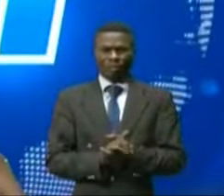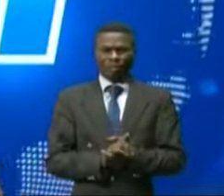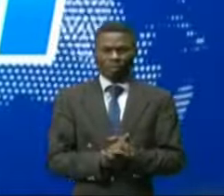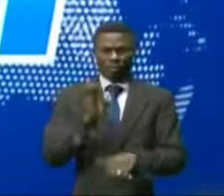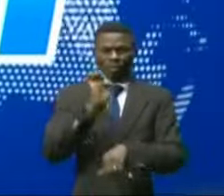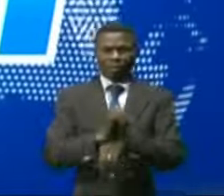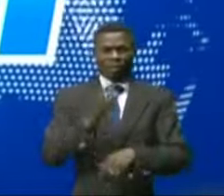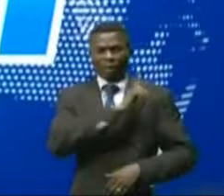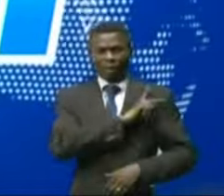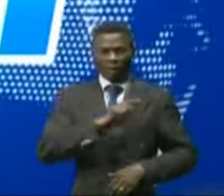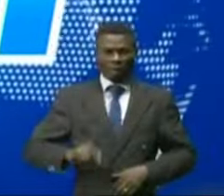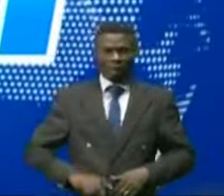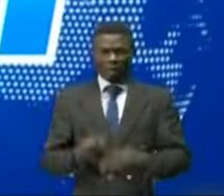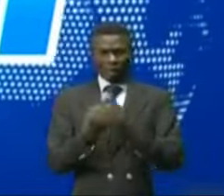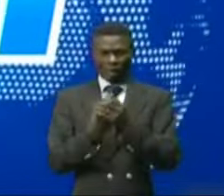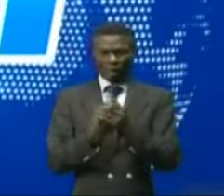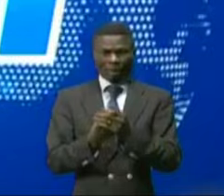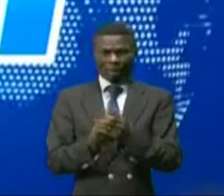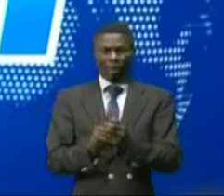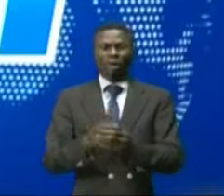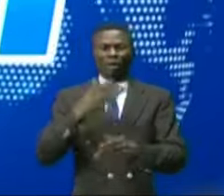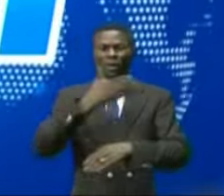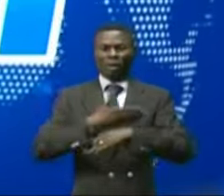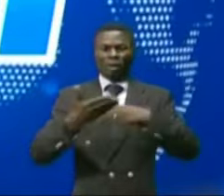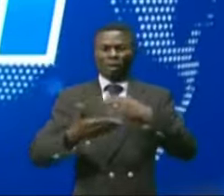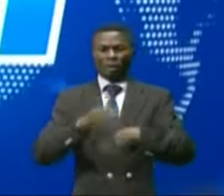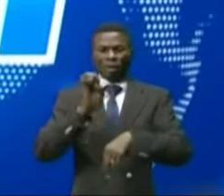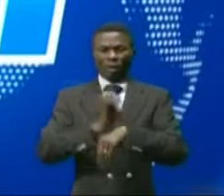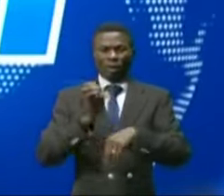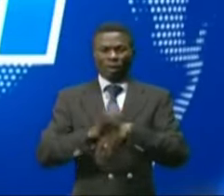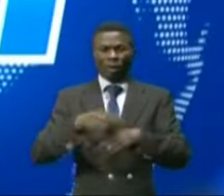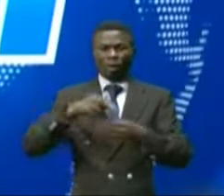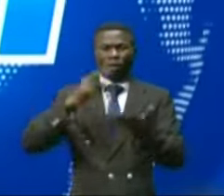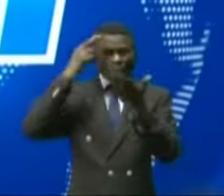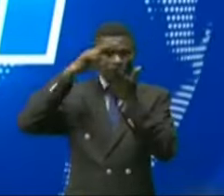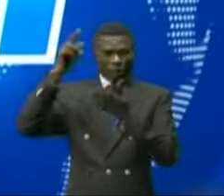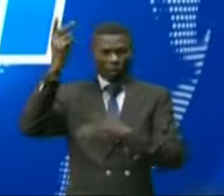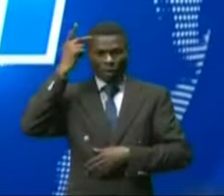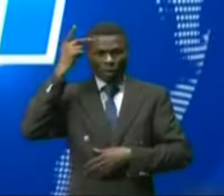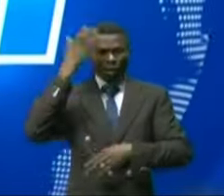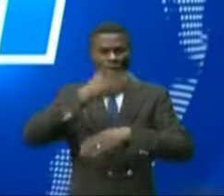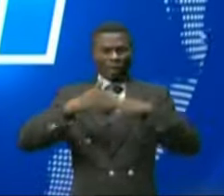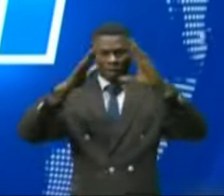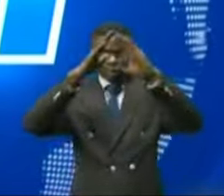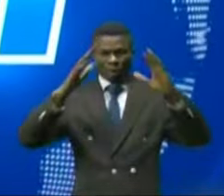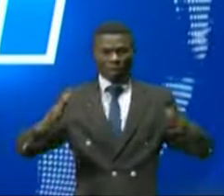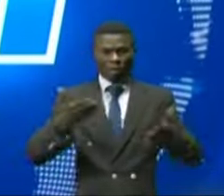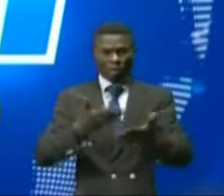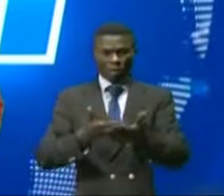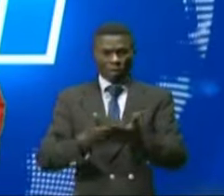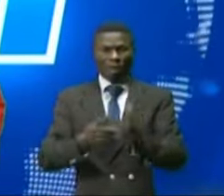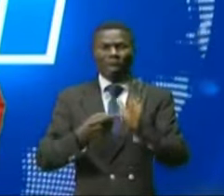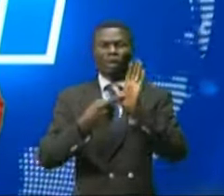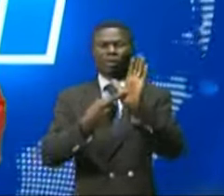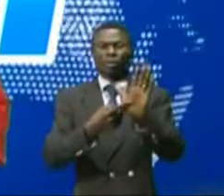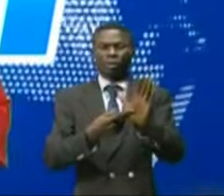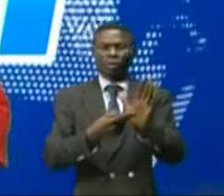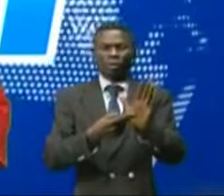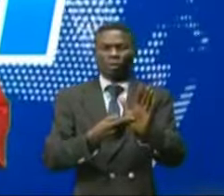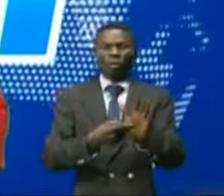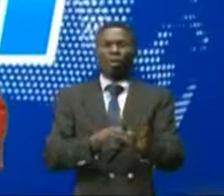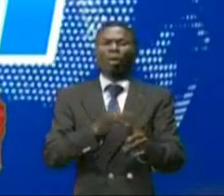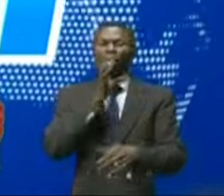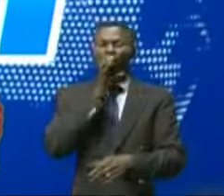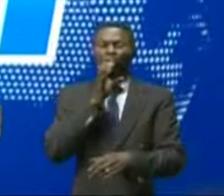L'église Kimbangi se va bientôt implanter son aumônerie à l'Unikin. Il faut donc construire des bâtiments sur ce site, ce qui justifie la pose